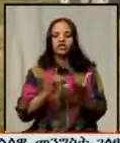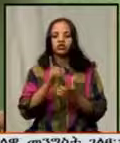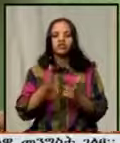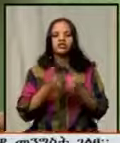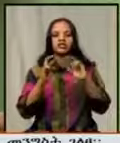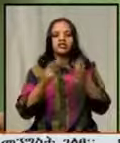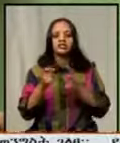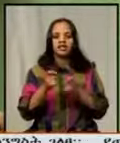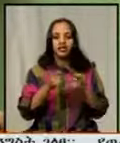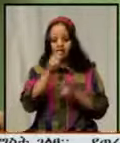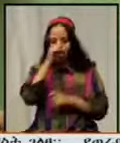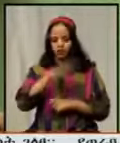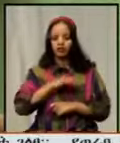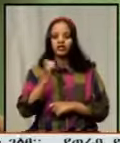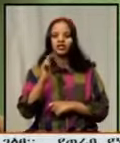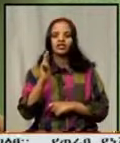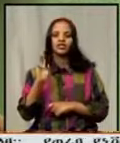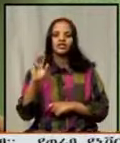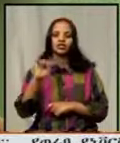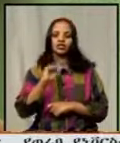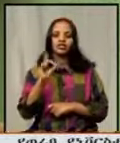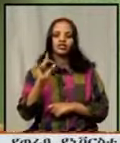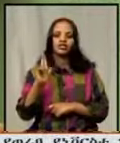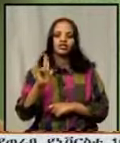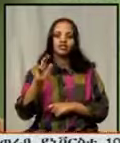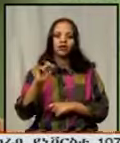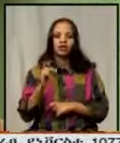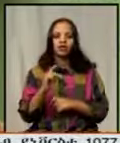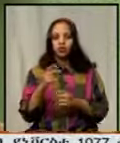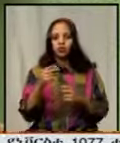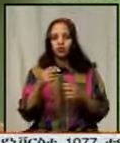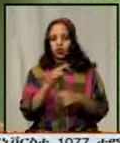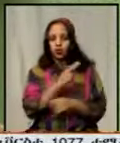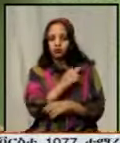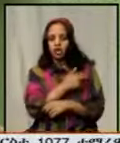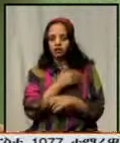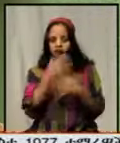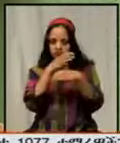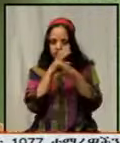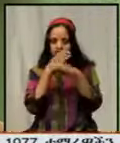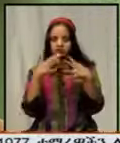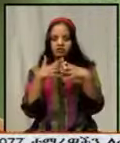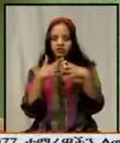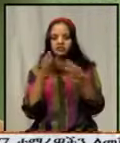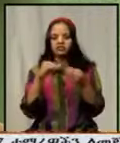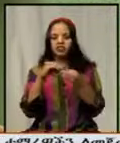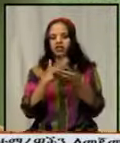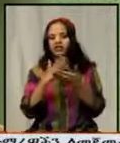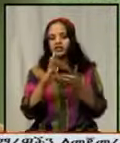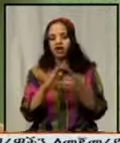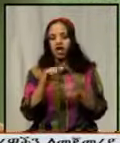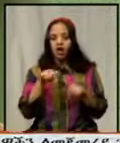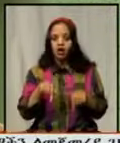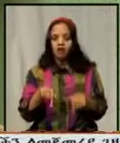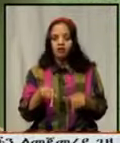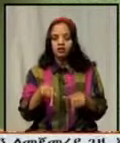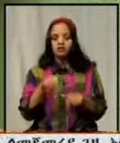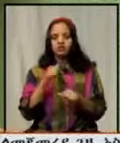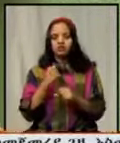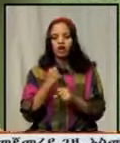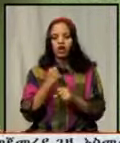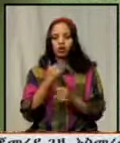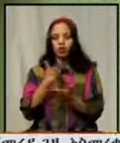ርዕሰ መስተዳድር አቶ እርስቱ የሆስፒታሉ የኤክስሬ ማሽን ችግርንም ለመቅረፍ ይሰራል ብለዋል። አንዱ ዘንድሮ ያልነው